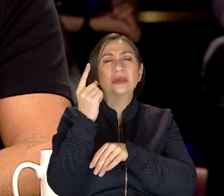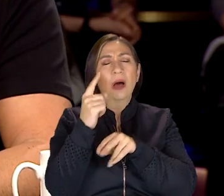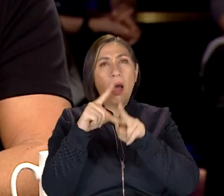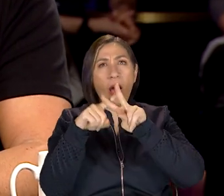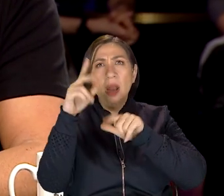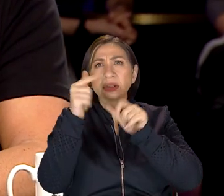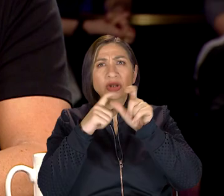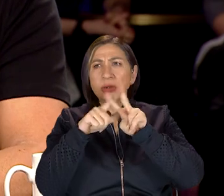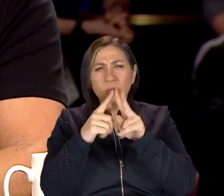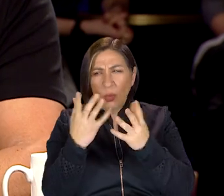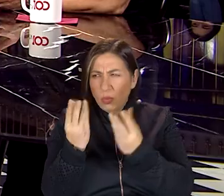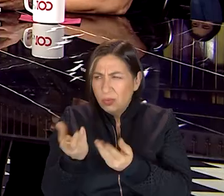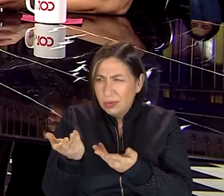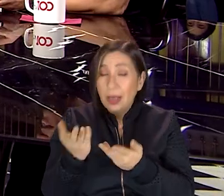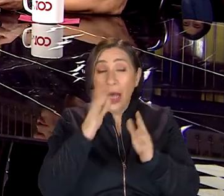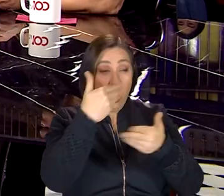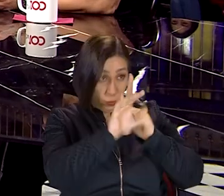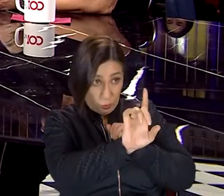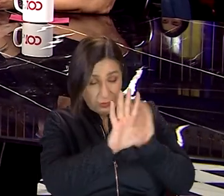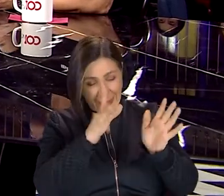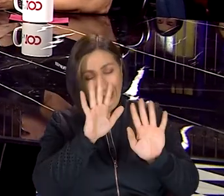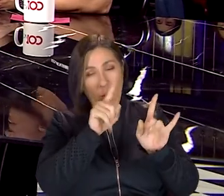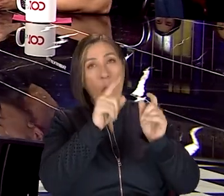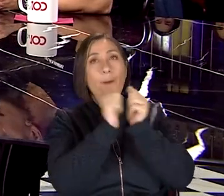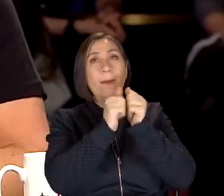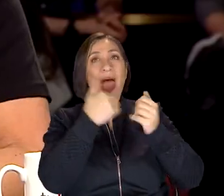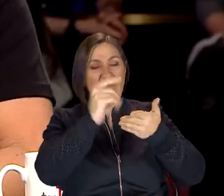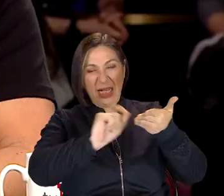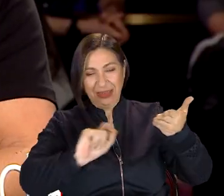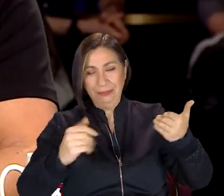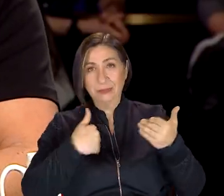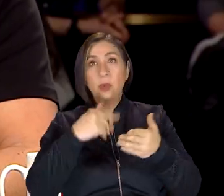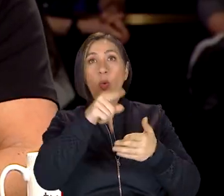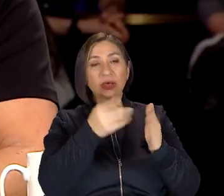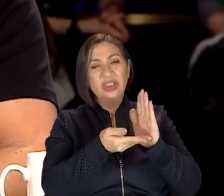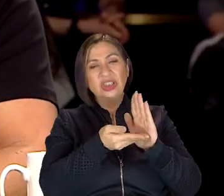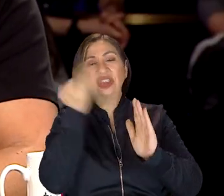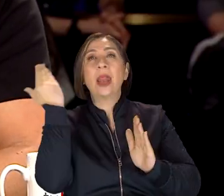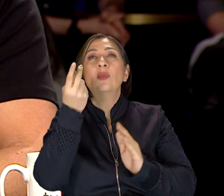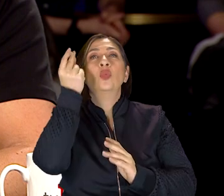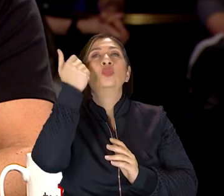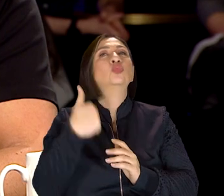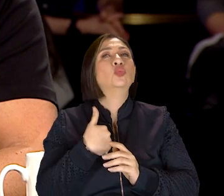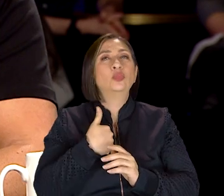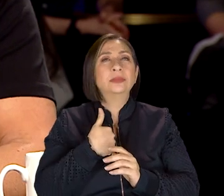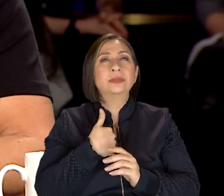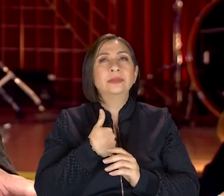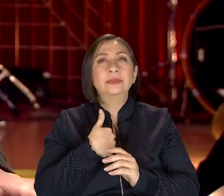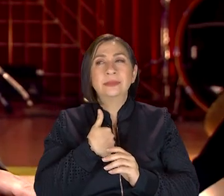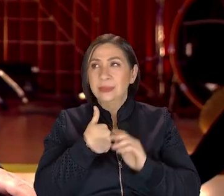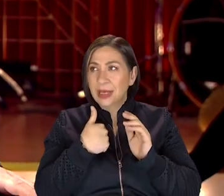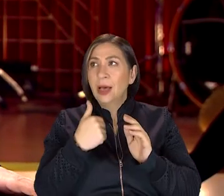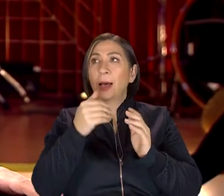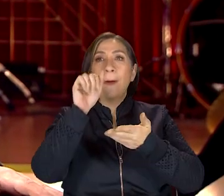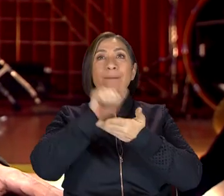Alişan'la ne oldu ya? Anlatacağım. Şimdi Alişan'la bir olay var. Onu da yazmıştım. Şimdi ben onu çıkardığımı unutmuşum abi. Ha.